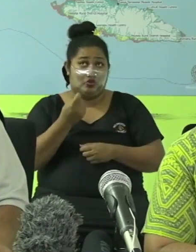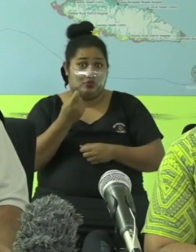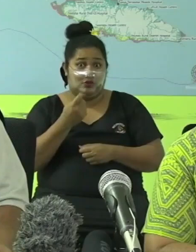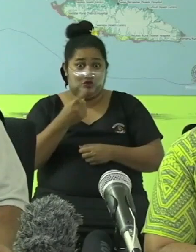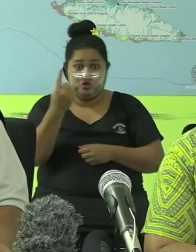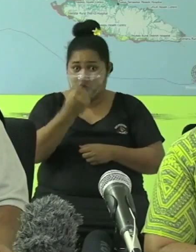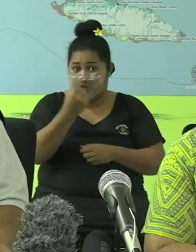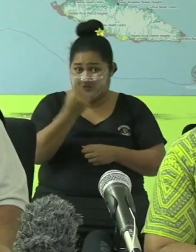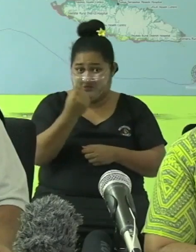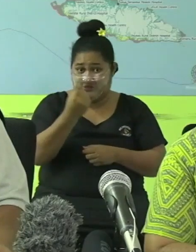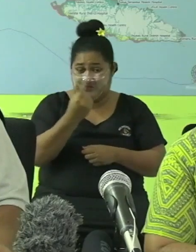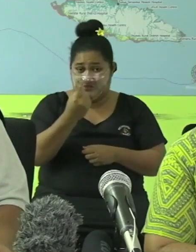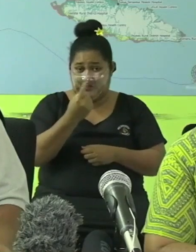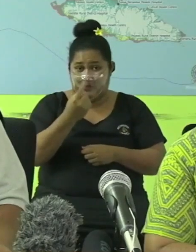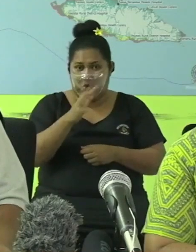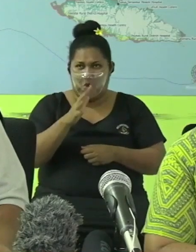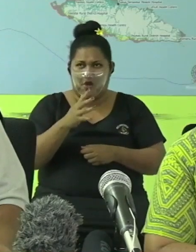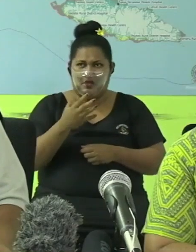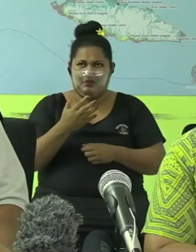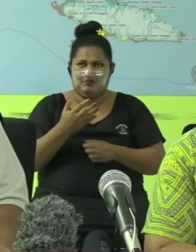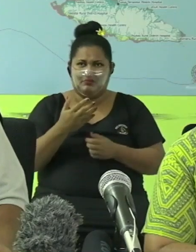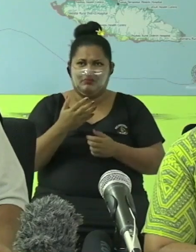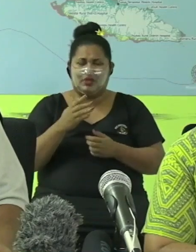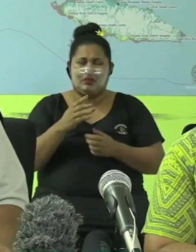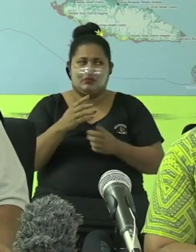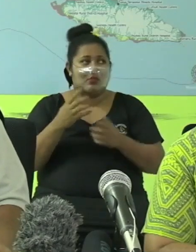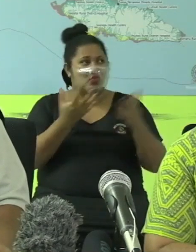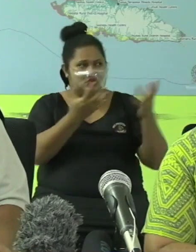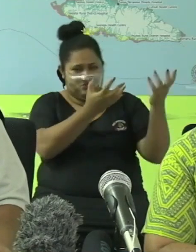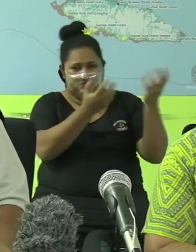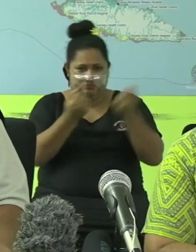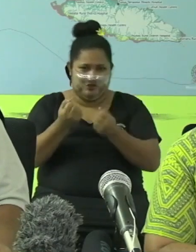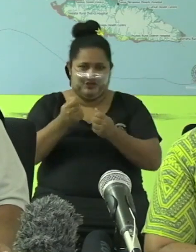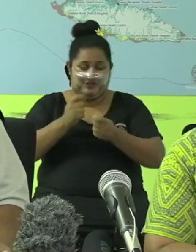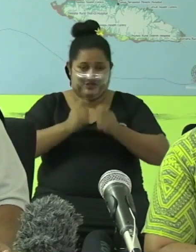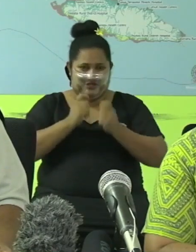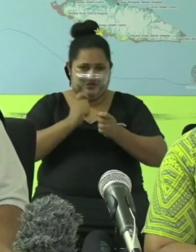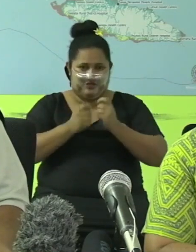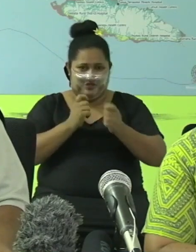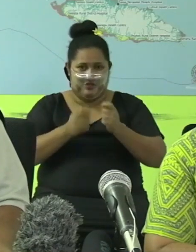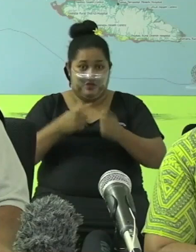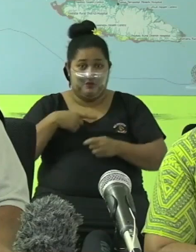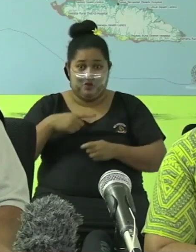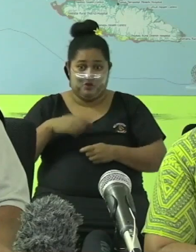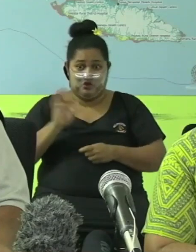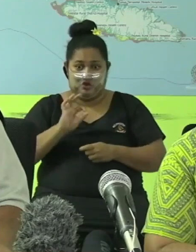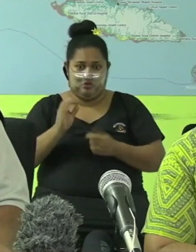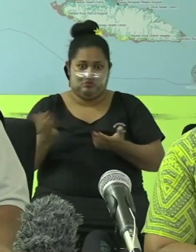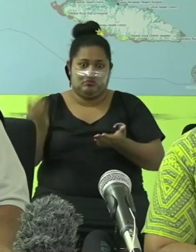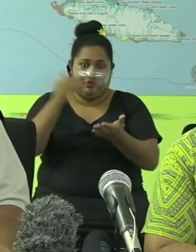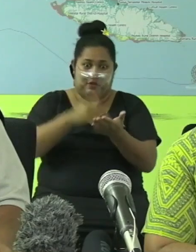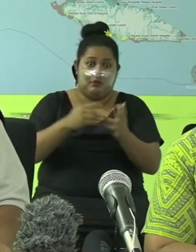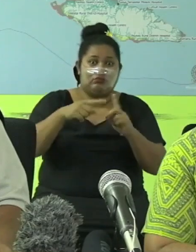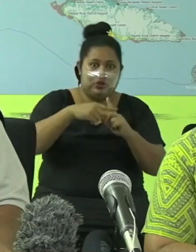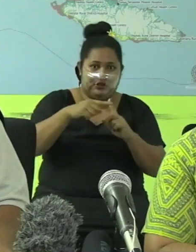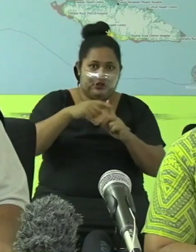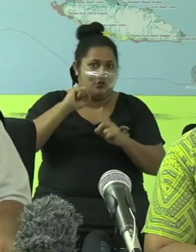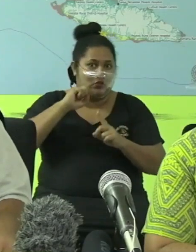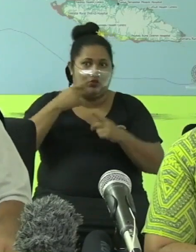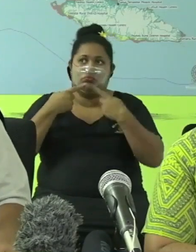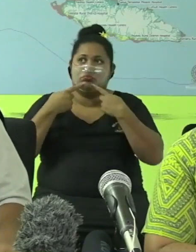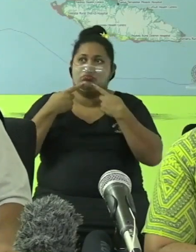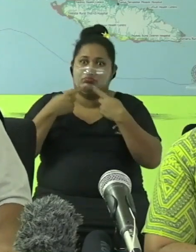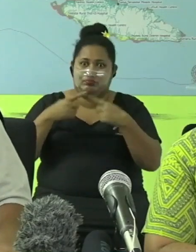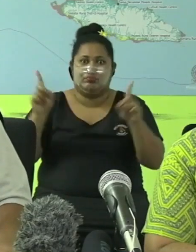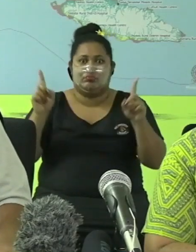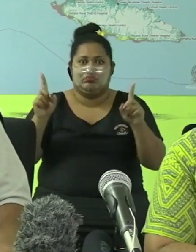te afoi le a mautu mamai ai ona le whape taunu mai loa post ia ka maurei